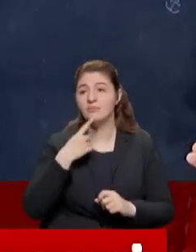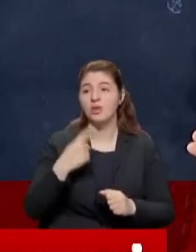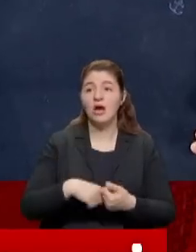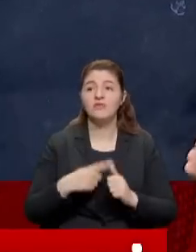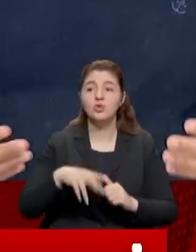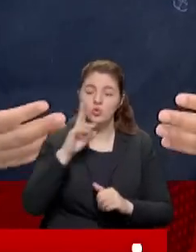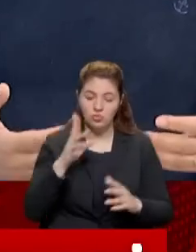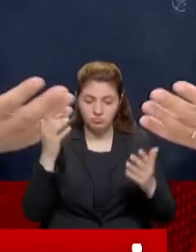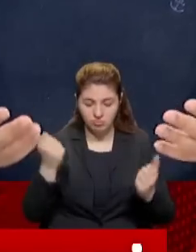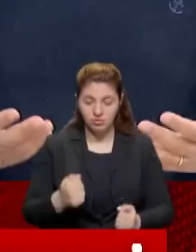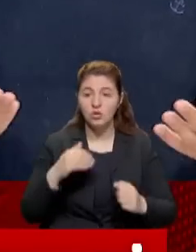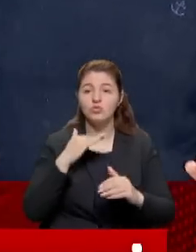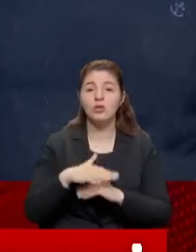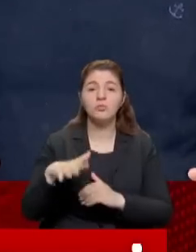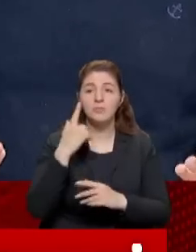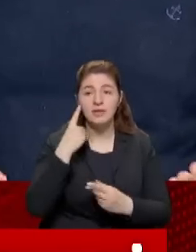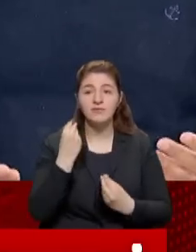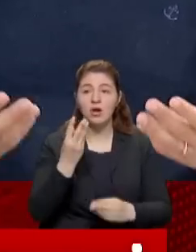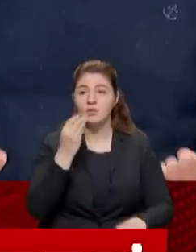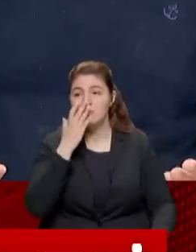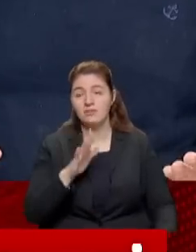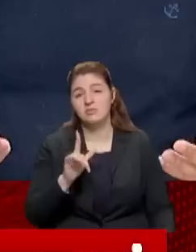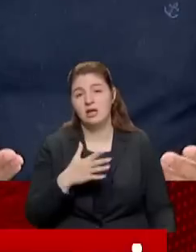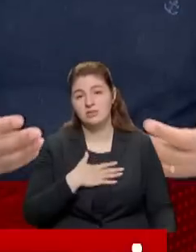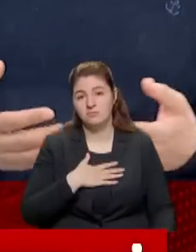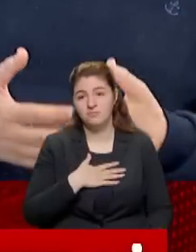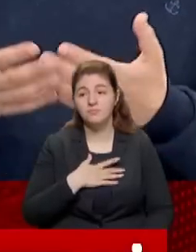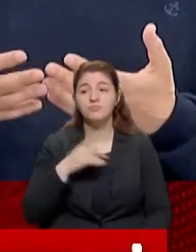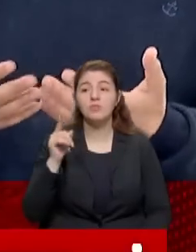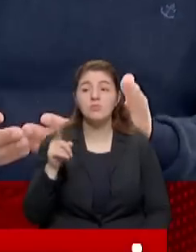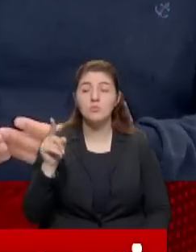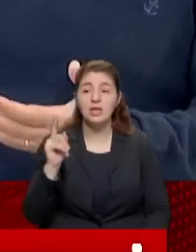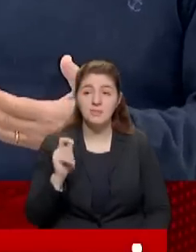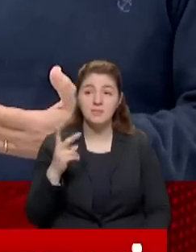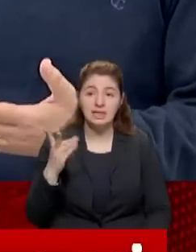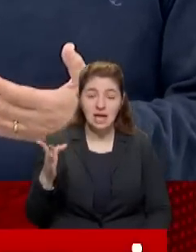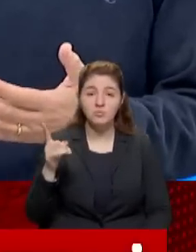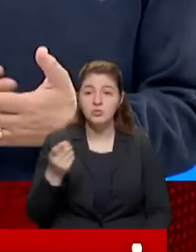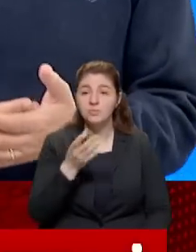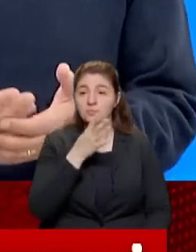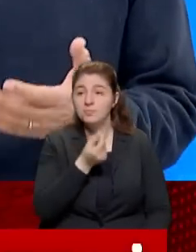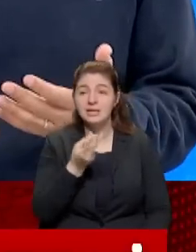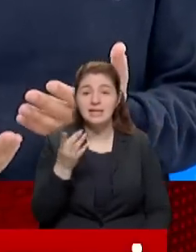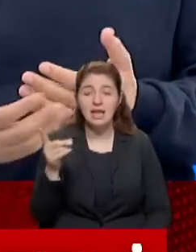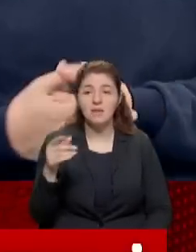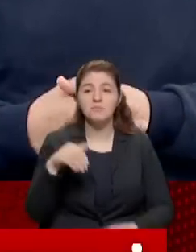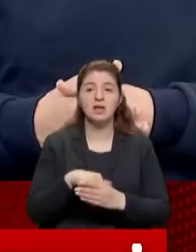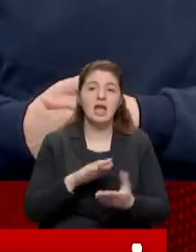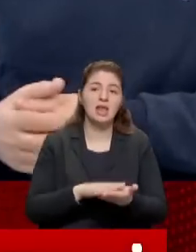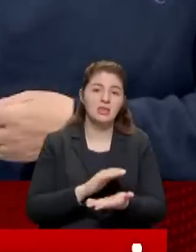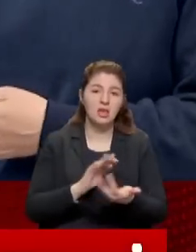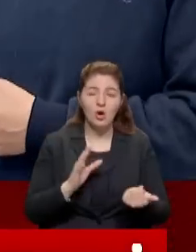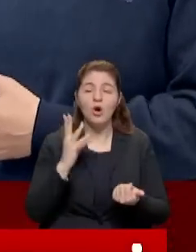hafta sonunda kamuoyunu bilgilendirmesini beklememiz lazım. Bunlar bunu yapabilirler. Bu veriler partilerin elinde olacak.